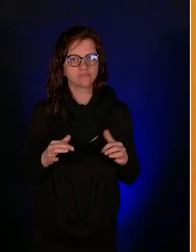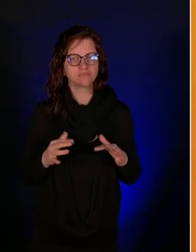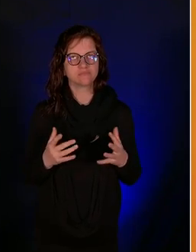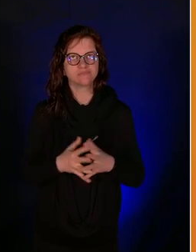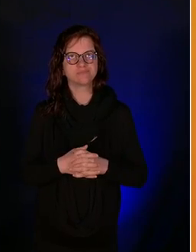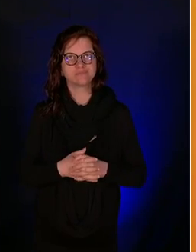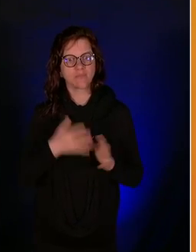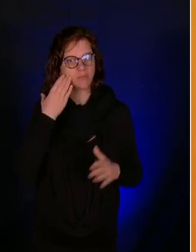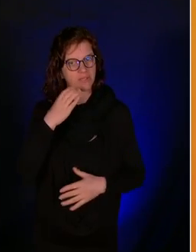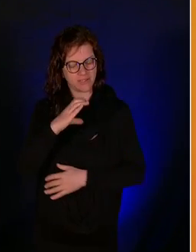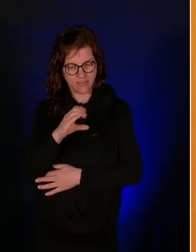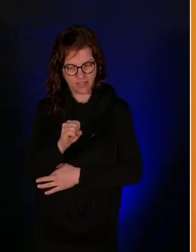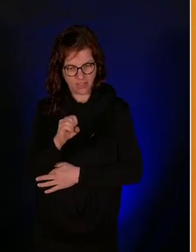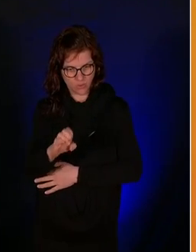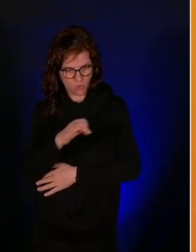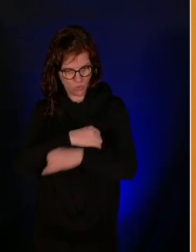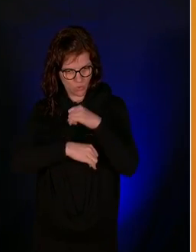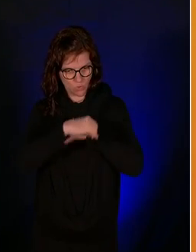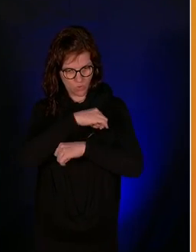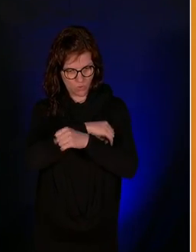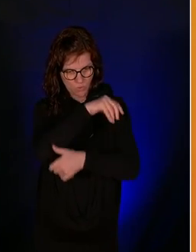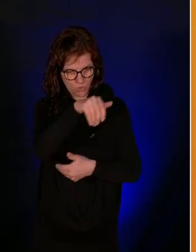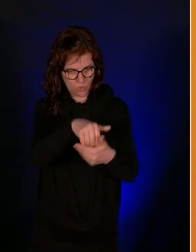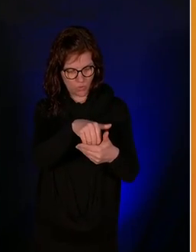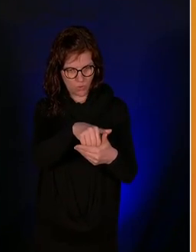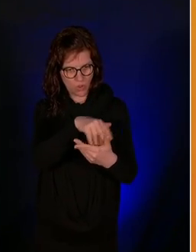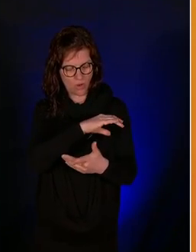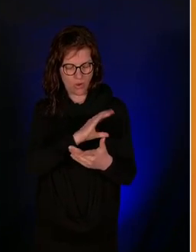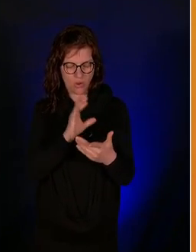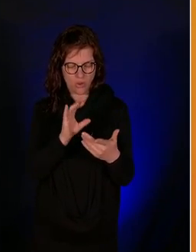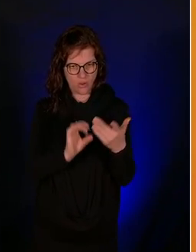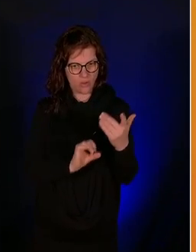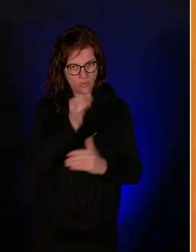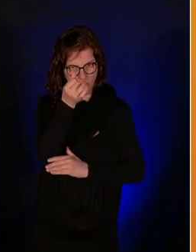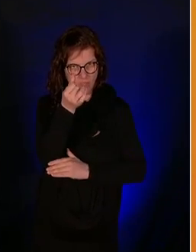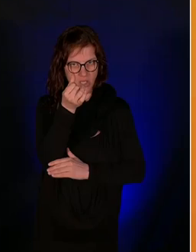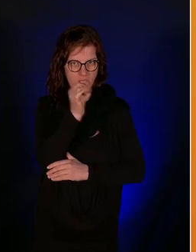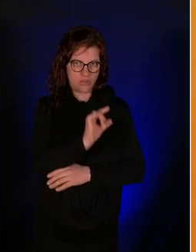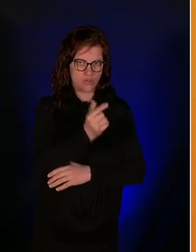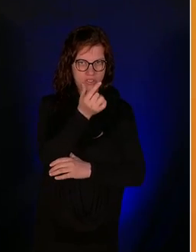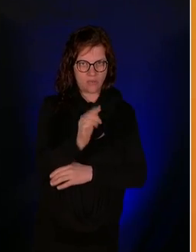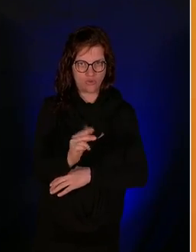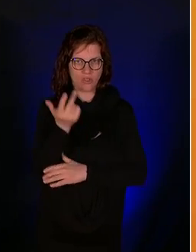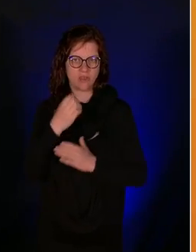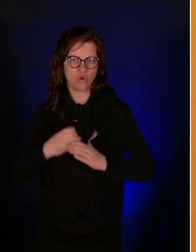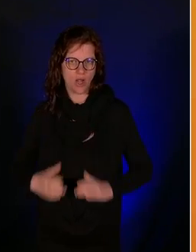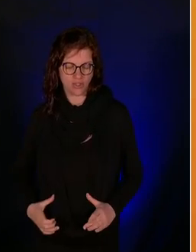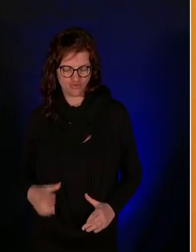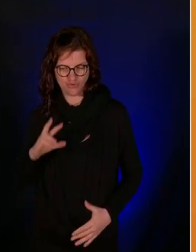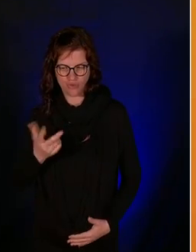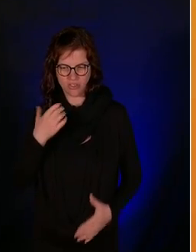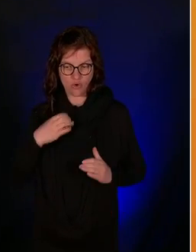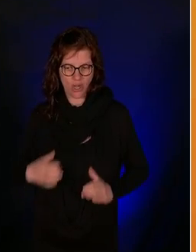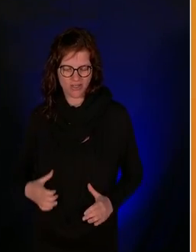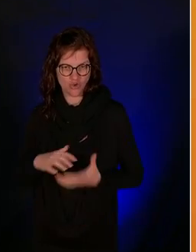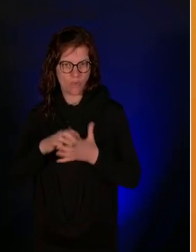quand les CSE se sont mis en place à l'intérieur du premier, deuxième et troisième collège, c'était